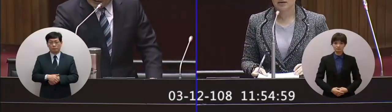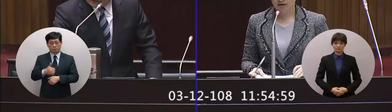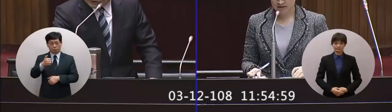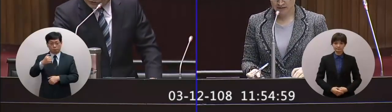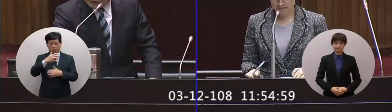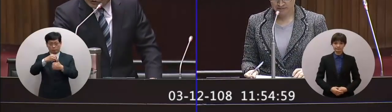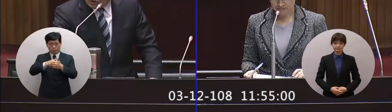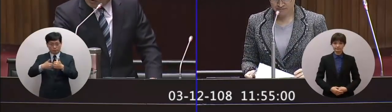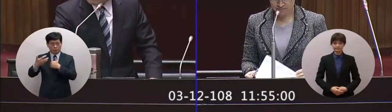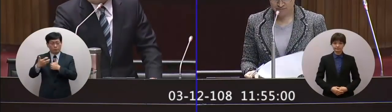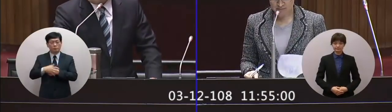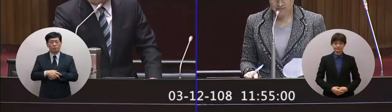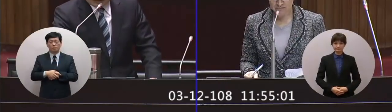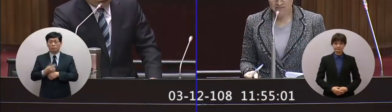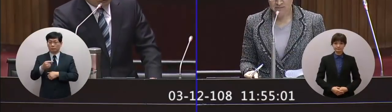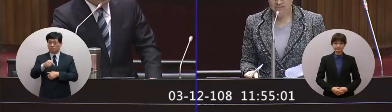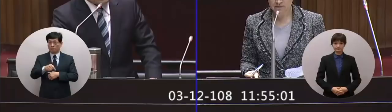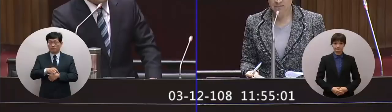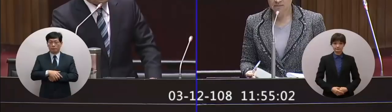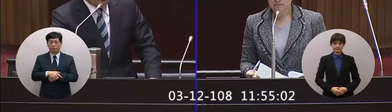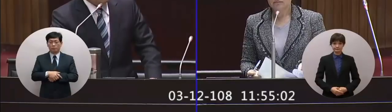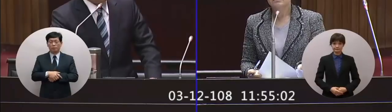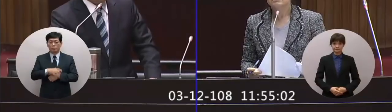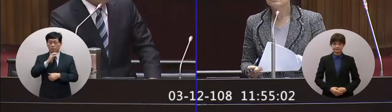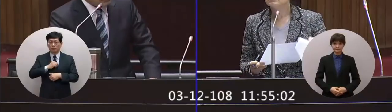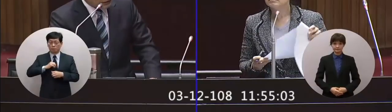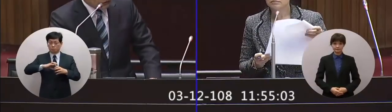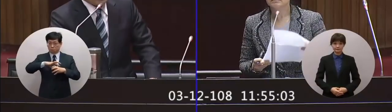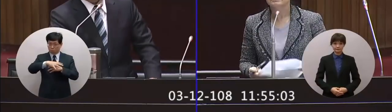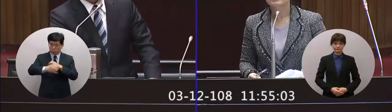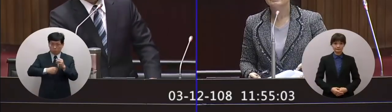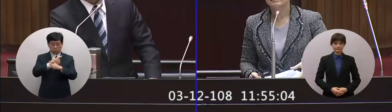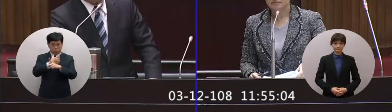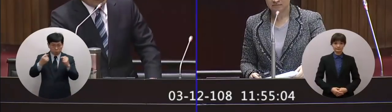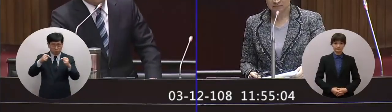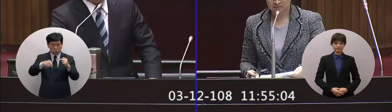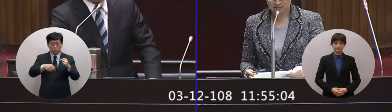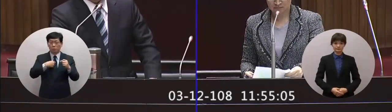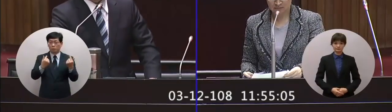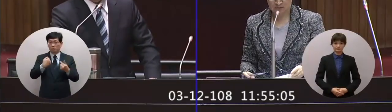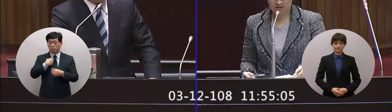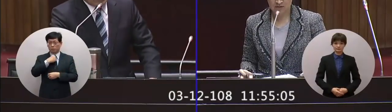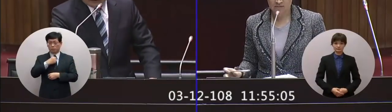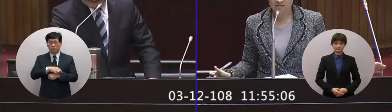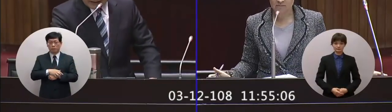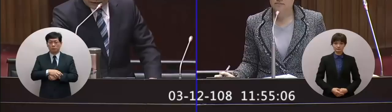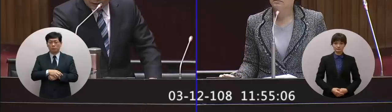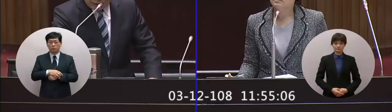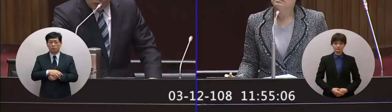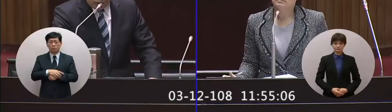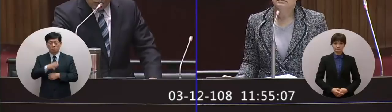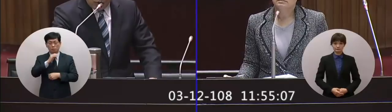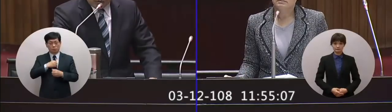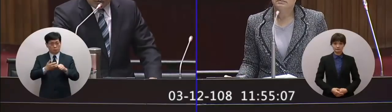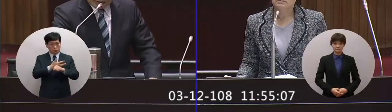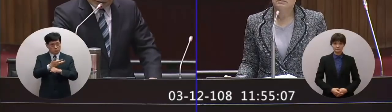谢谢萧委员咨询。有关在全球化的时代，尤其台湾在这样的一